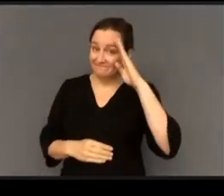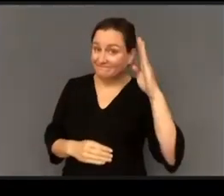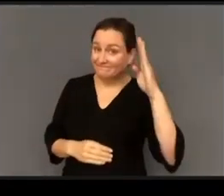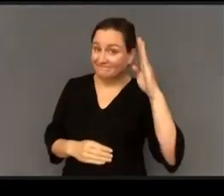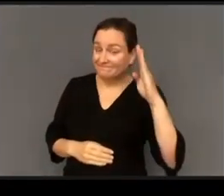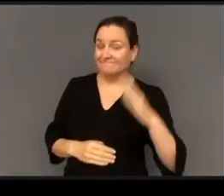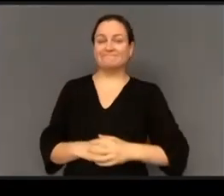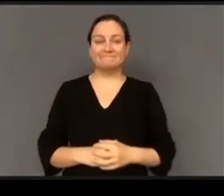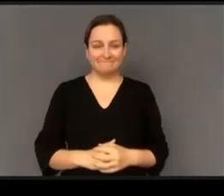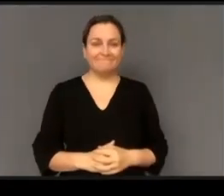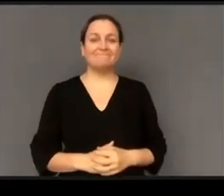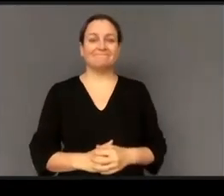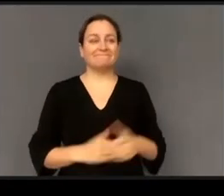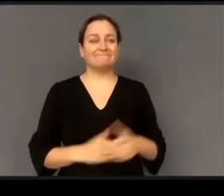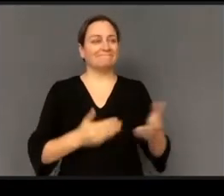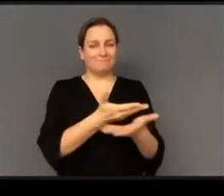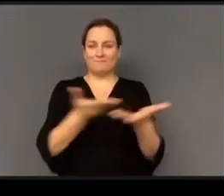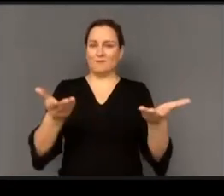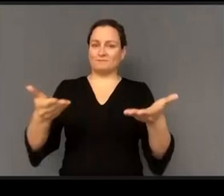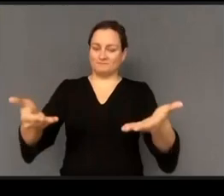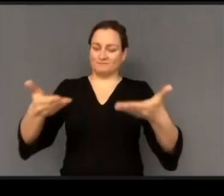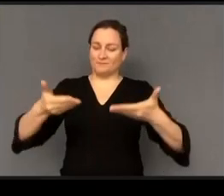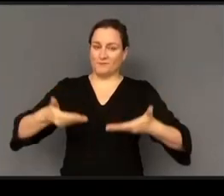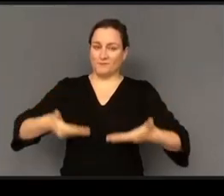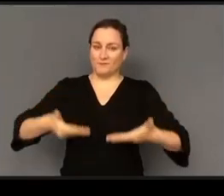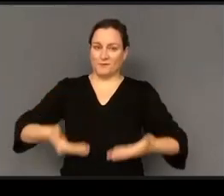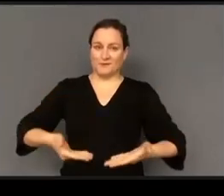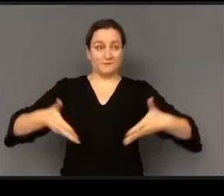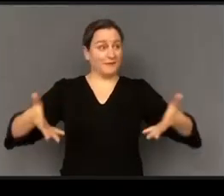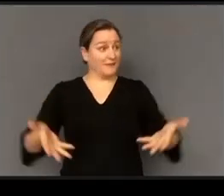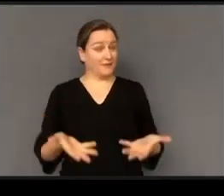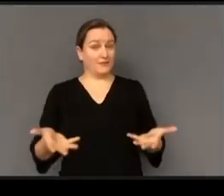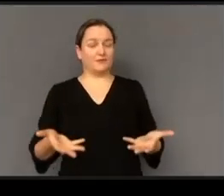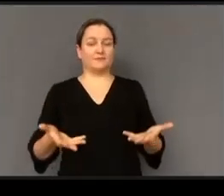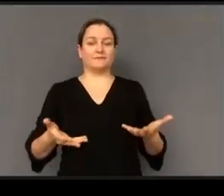صبحت ومرحبا بكم في